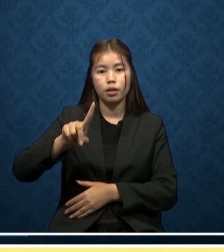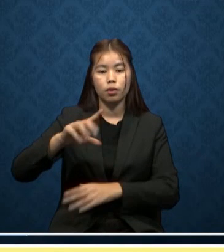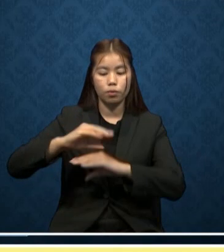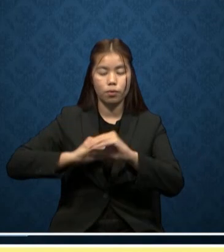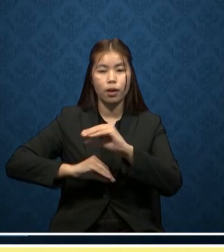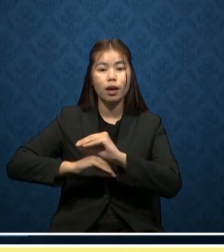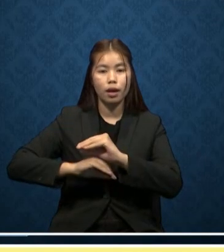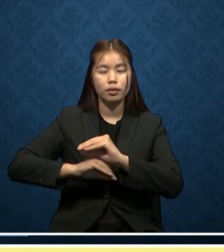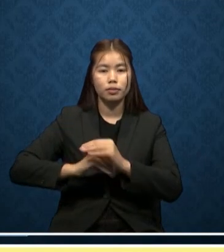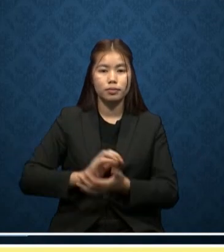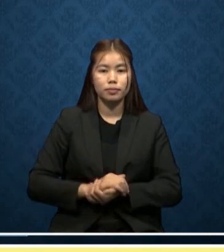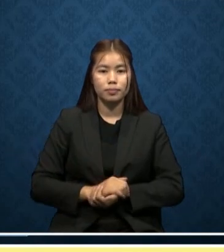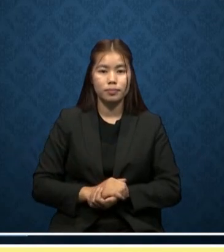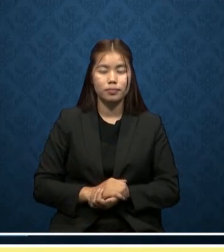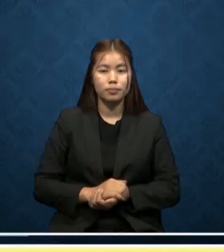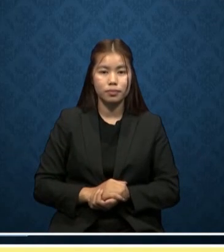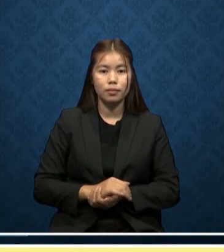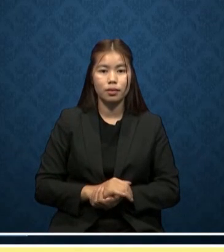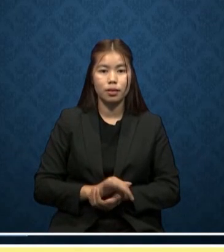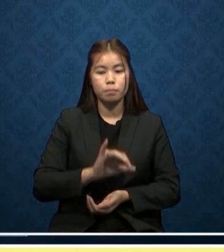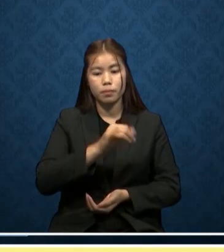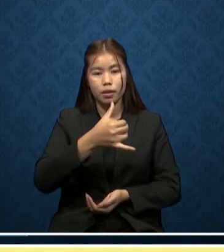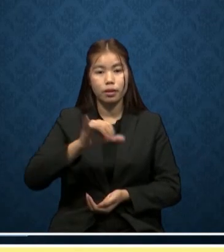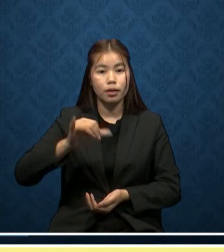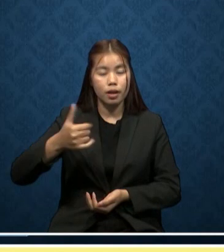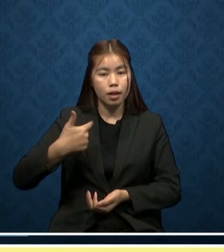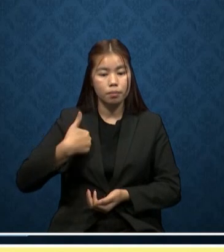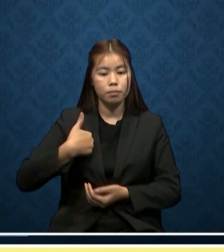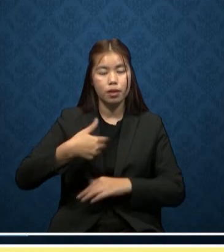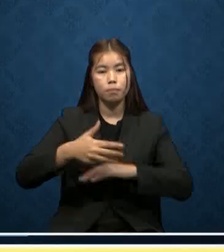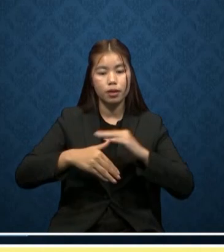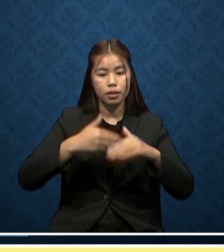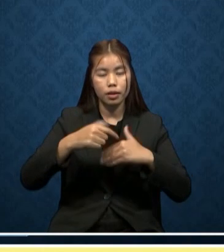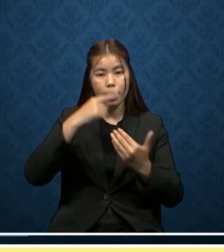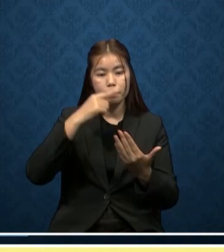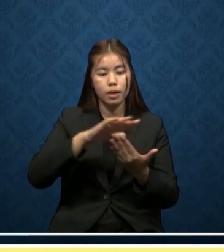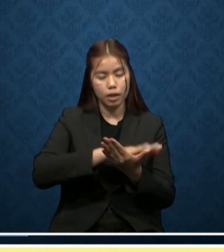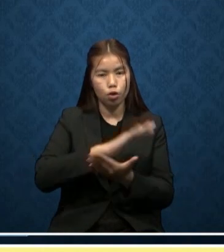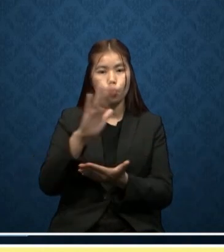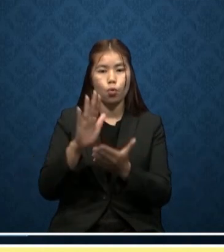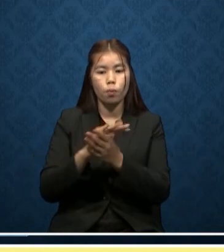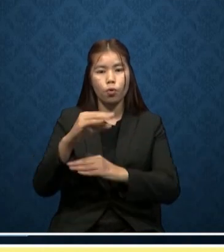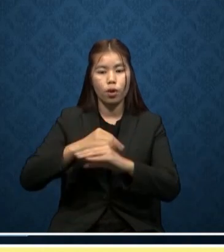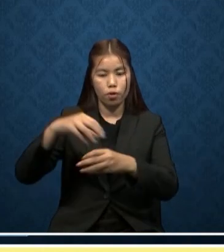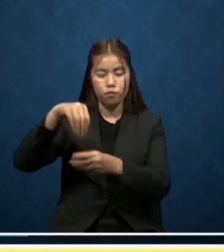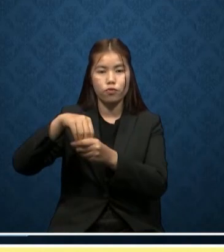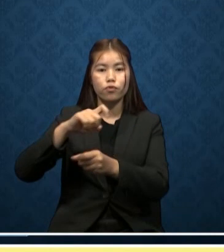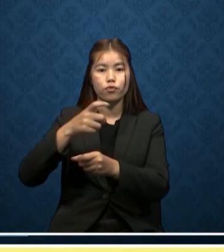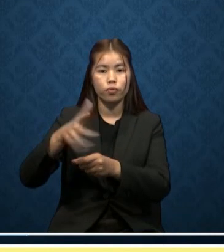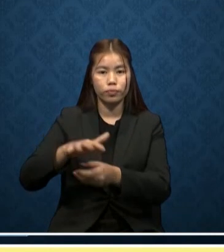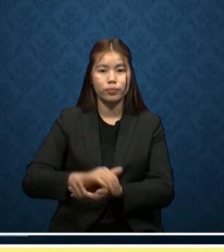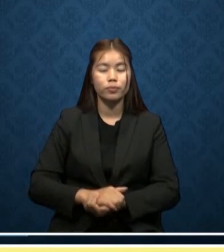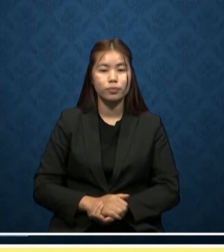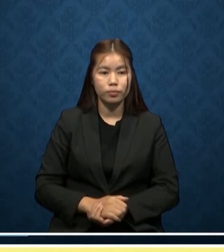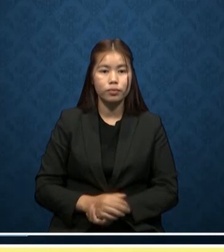ซึ่งที่จริงแล้วอาจจะมีอาจจะมีในส่วนของปฏิรูปประเทศรวมอยู่ด้วยนะครับภาพ